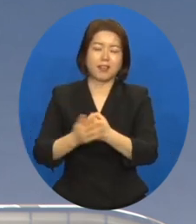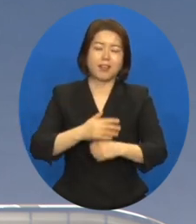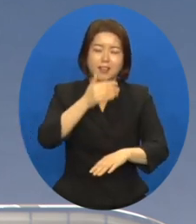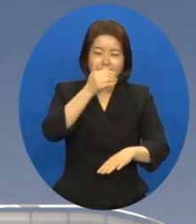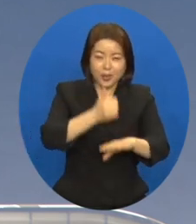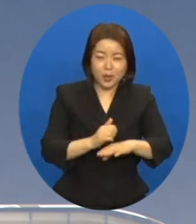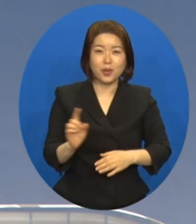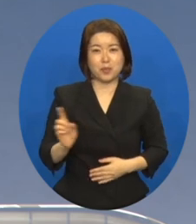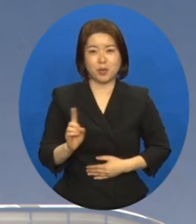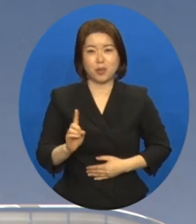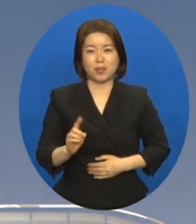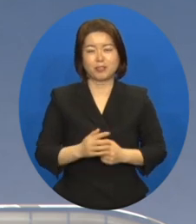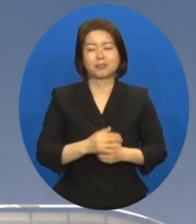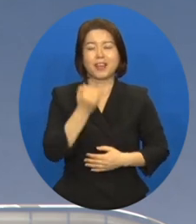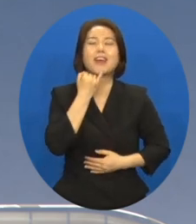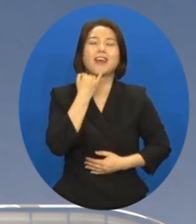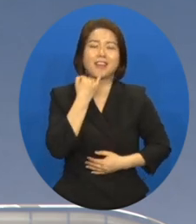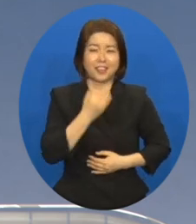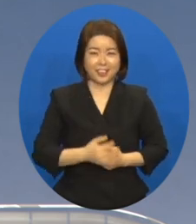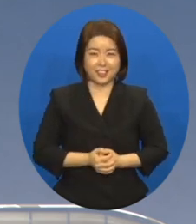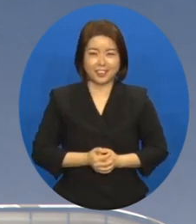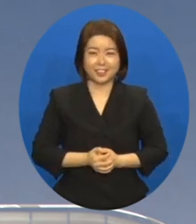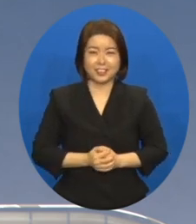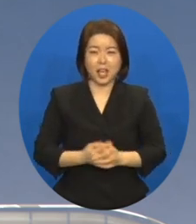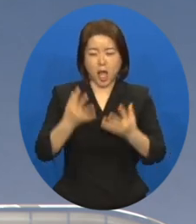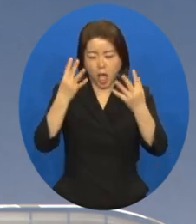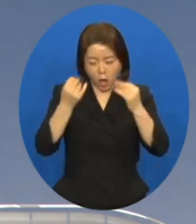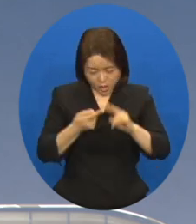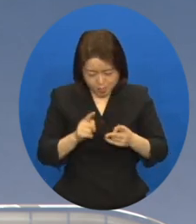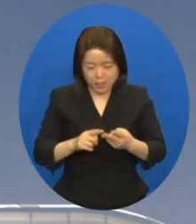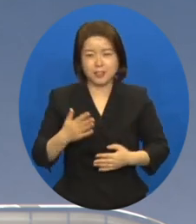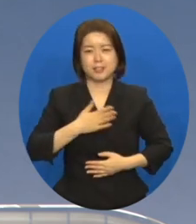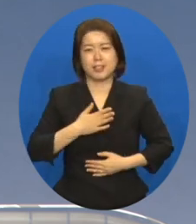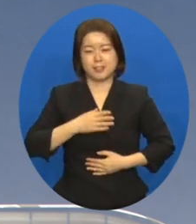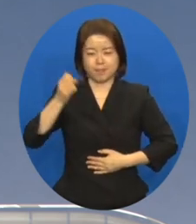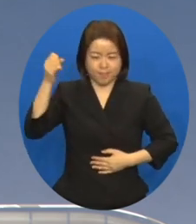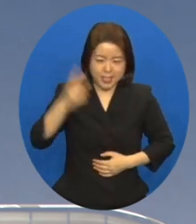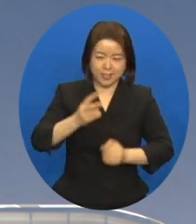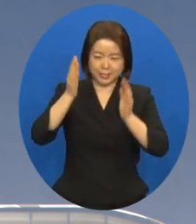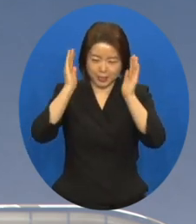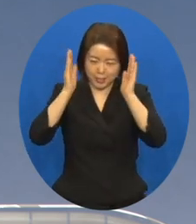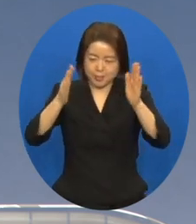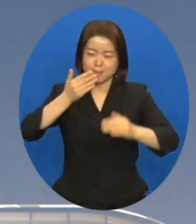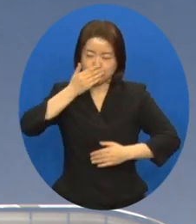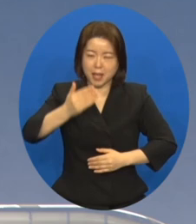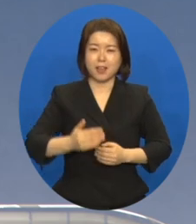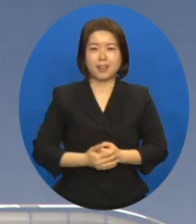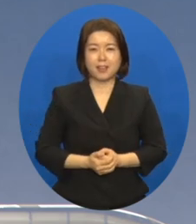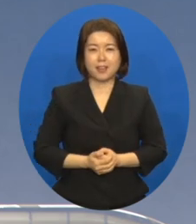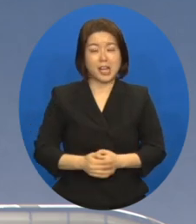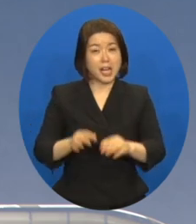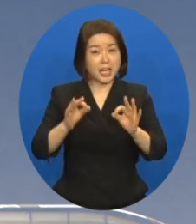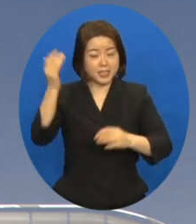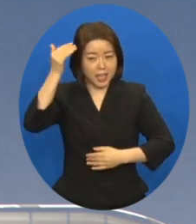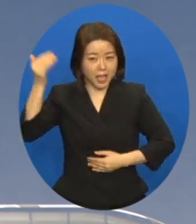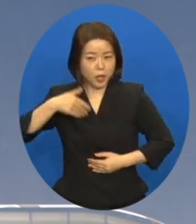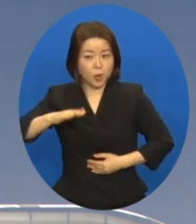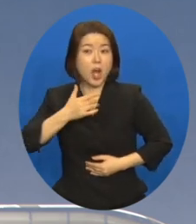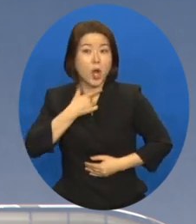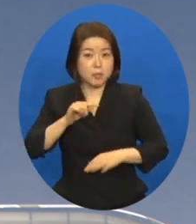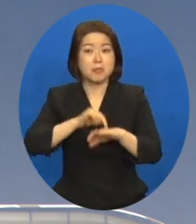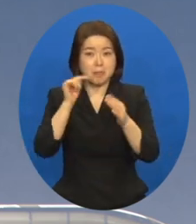결론은 괜찮다는 거예요. 얼마든지 내가 다시 공부할 수 있겠다. 이제는 한국 가고 싶은